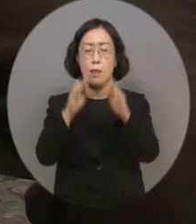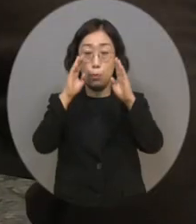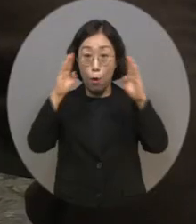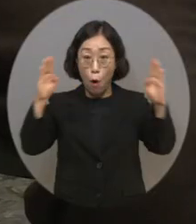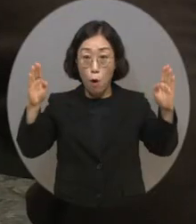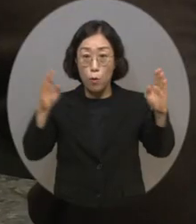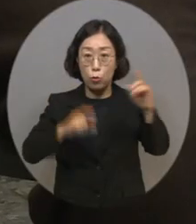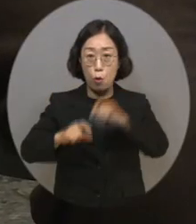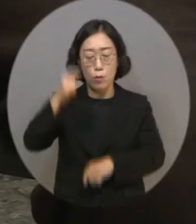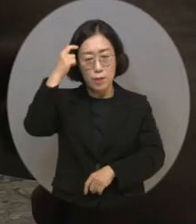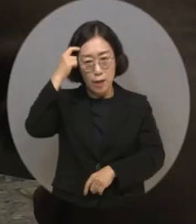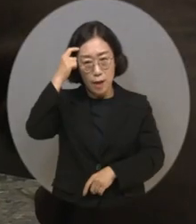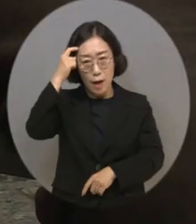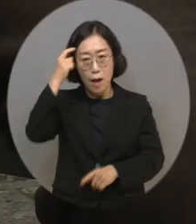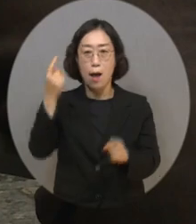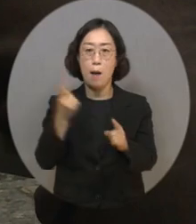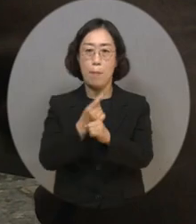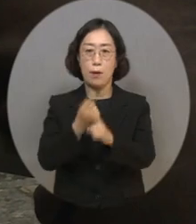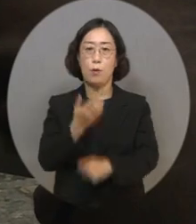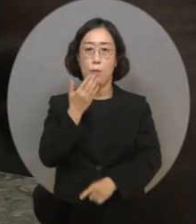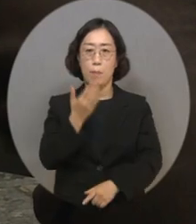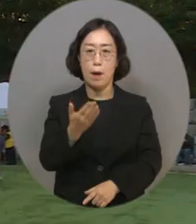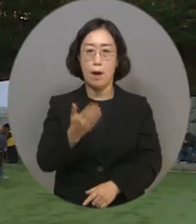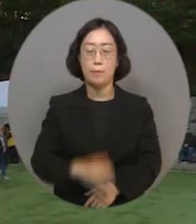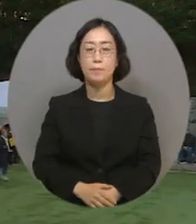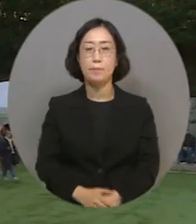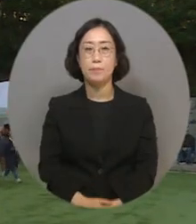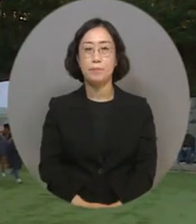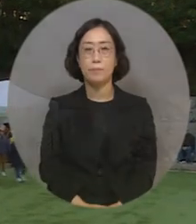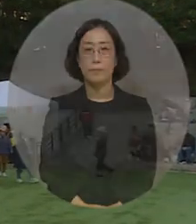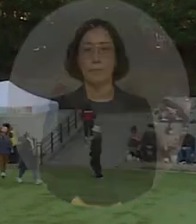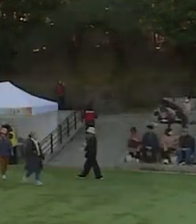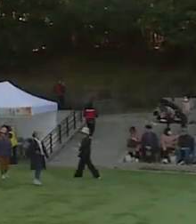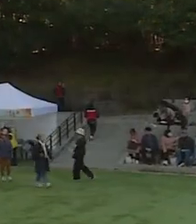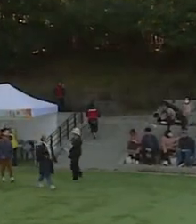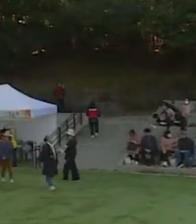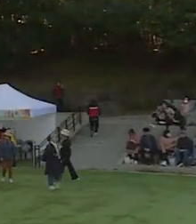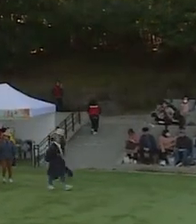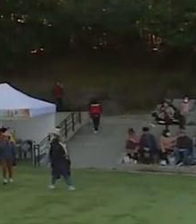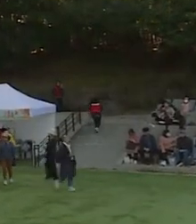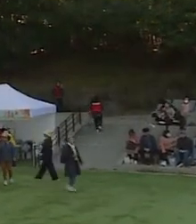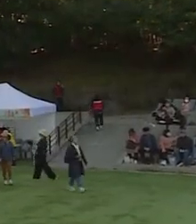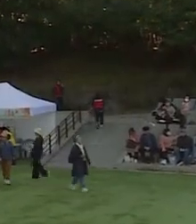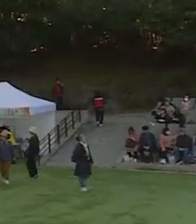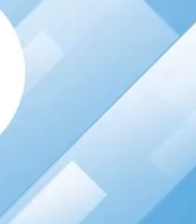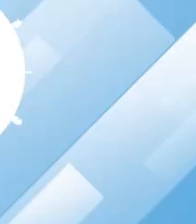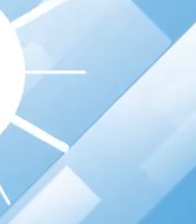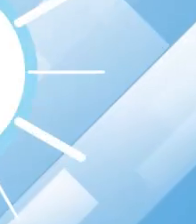성숙한 인식 개선이 이루어졌습니다. 복지TV 뉴스 정유정입니다.